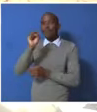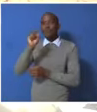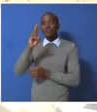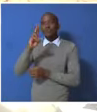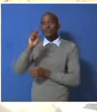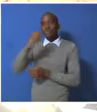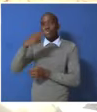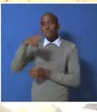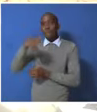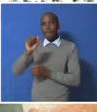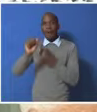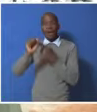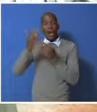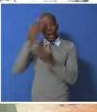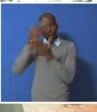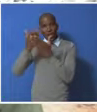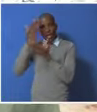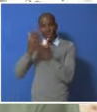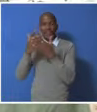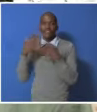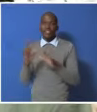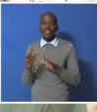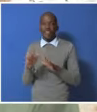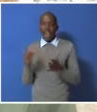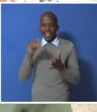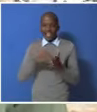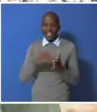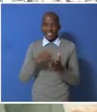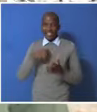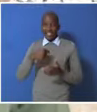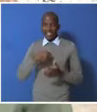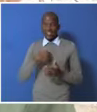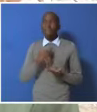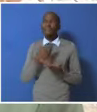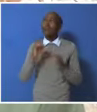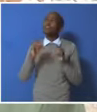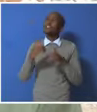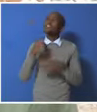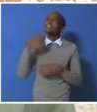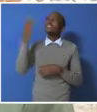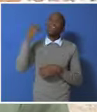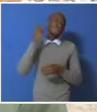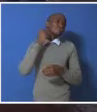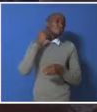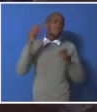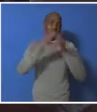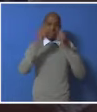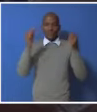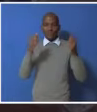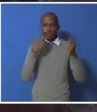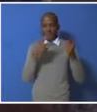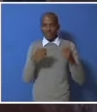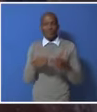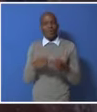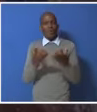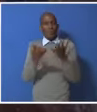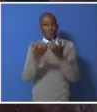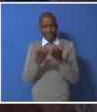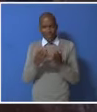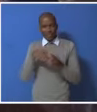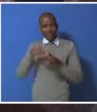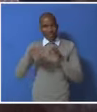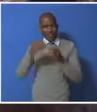tso tlhene di le mo moshupa na bona mmasena ga ne ke na ka bona advertela mo Daily News ba re ba bata bana ba ba ka ba